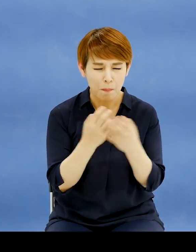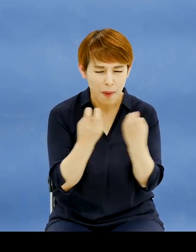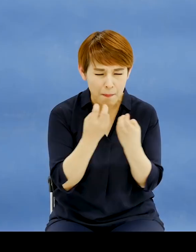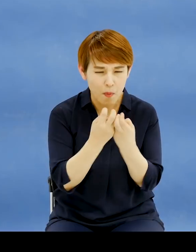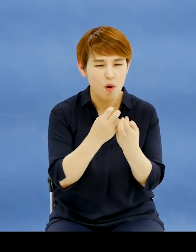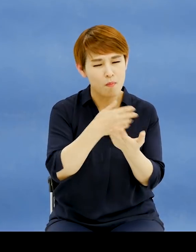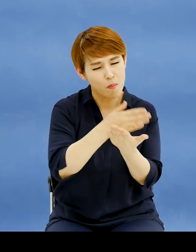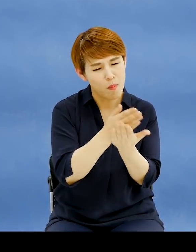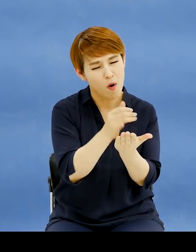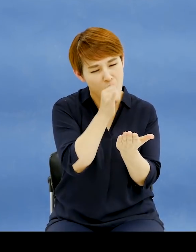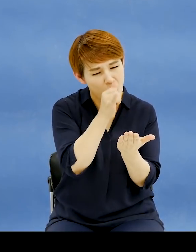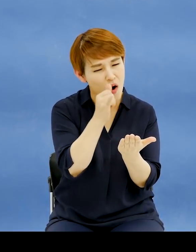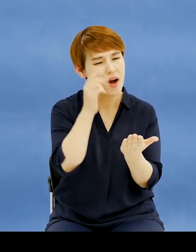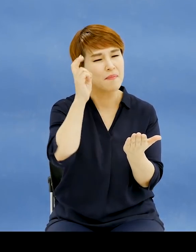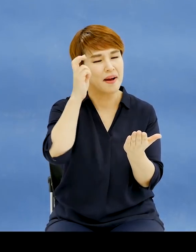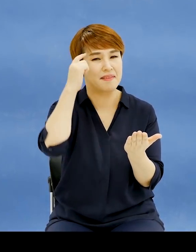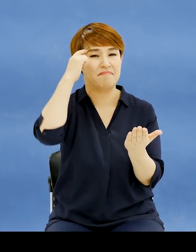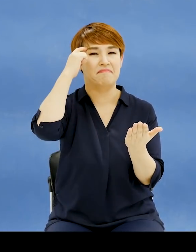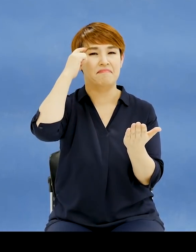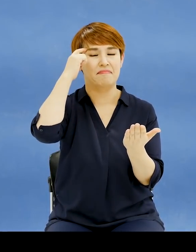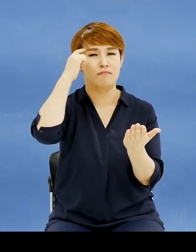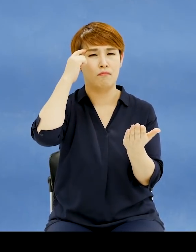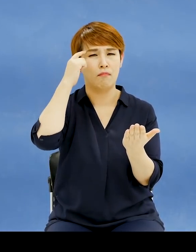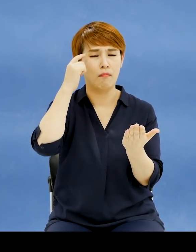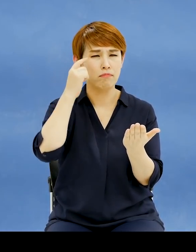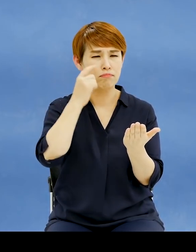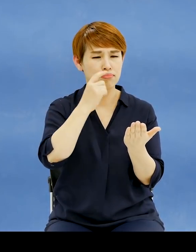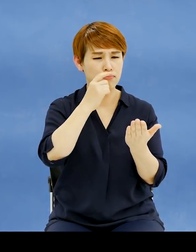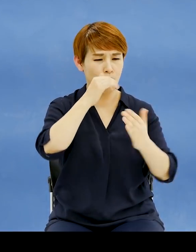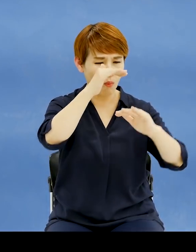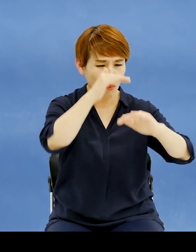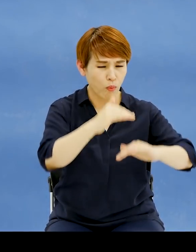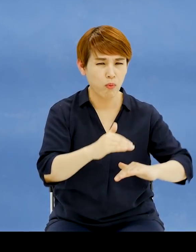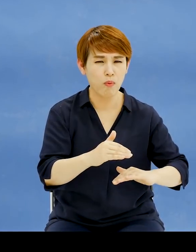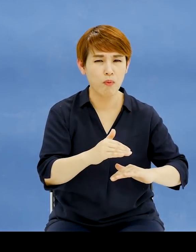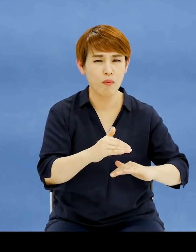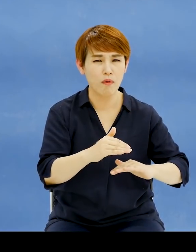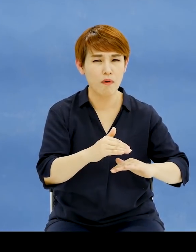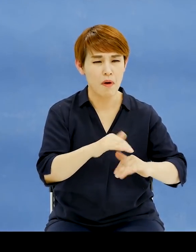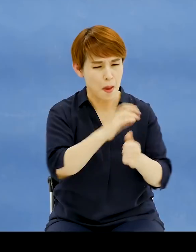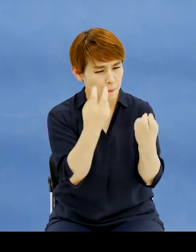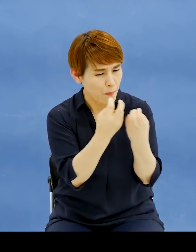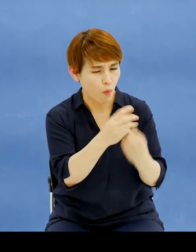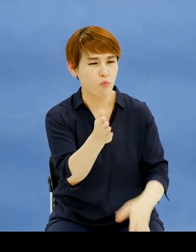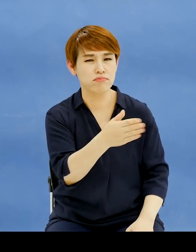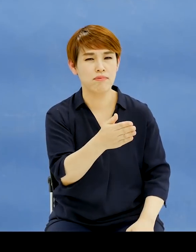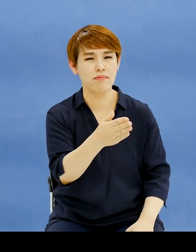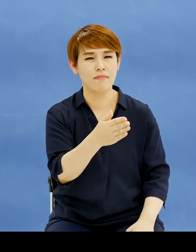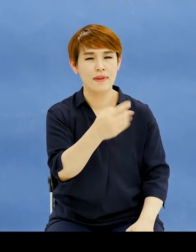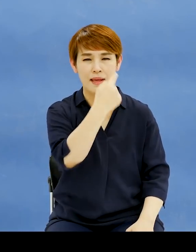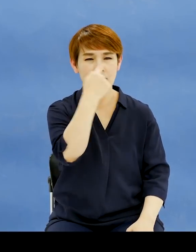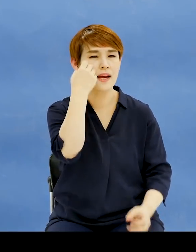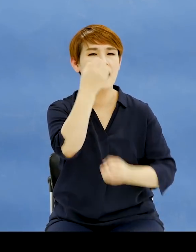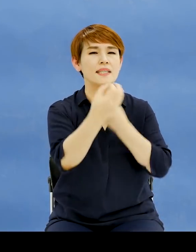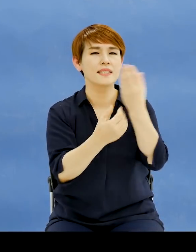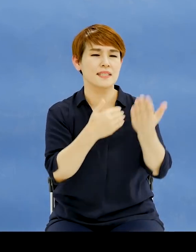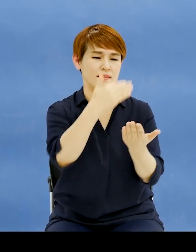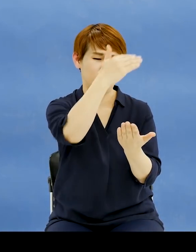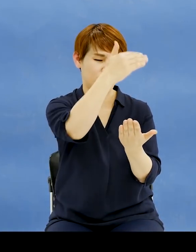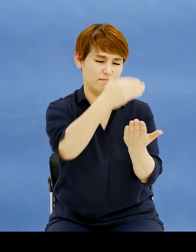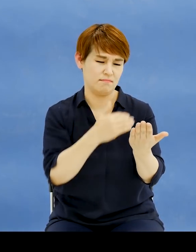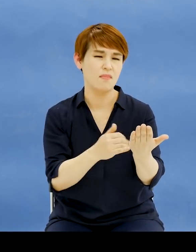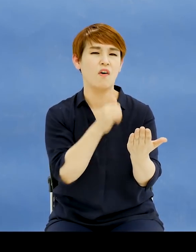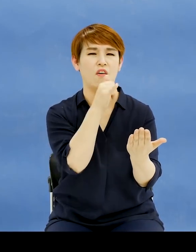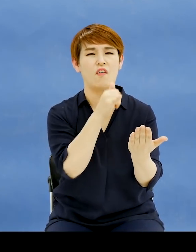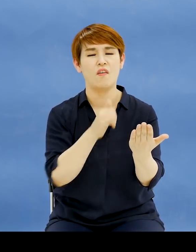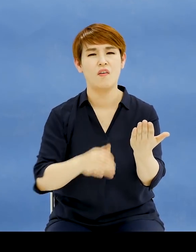있고 뭐도 있겠지 뭐 네네. 이러면서 했는데 다 그런 게 없고 이렇게 한 분 한 분 이렇게 하나님이